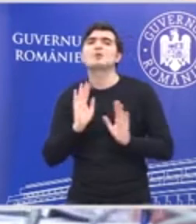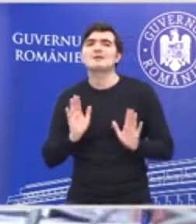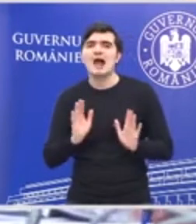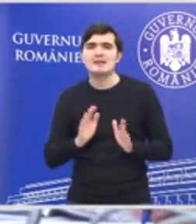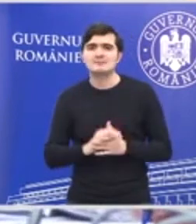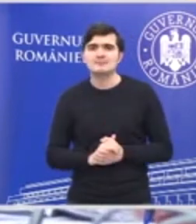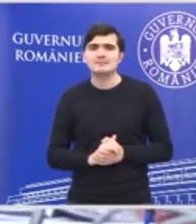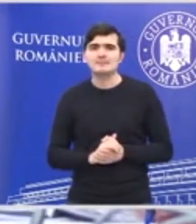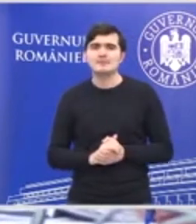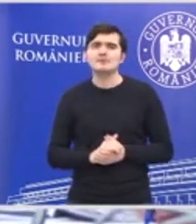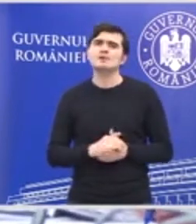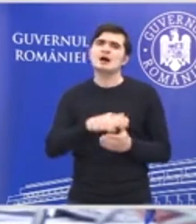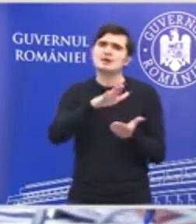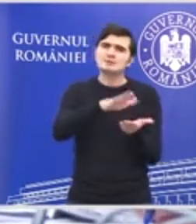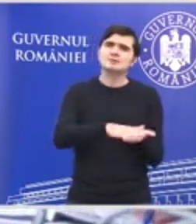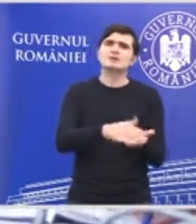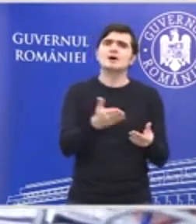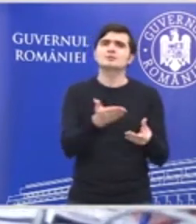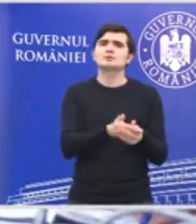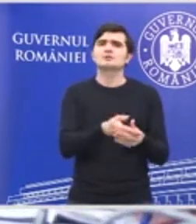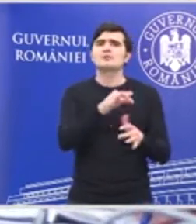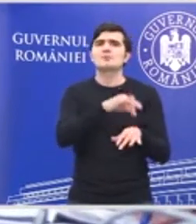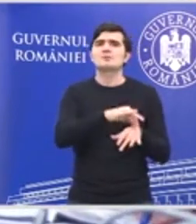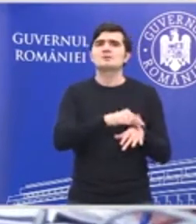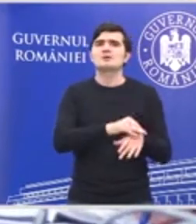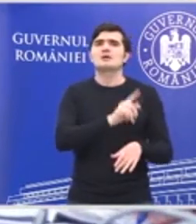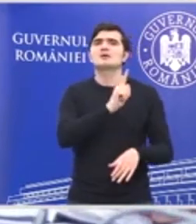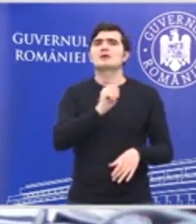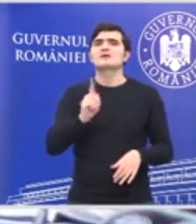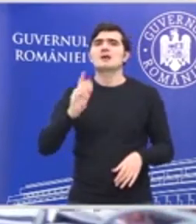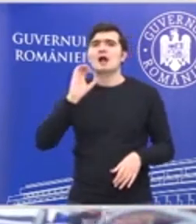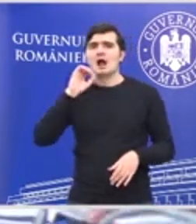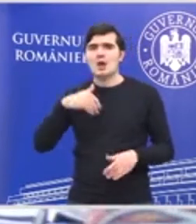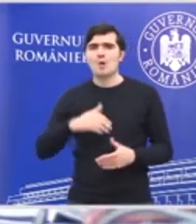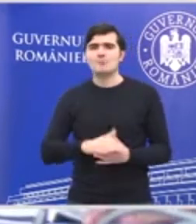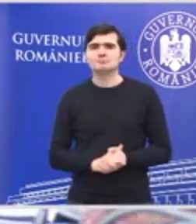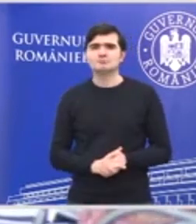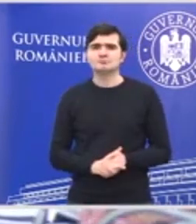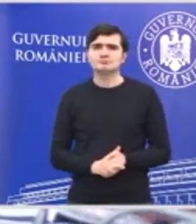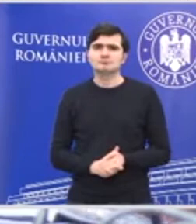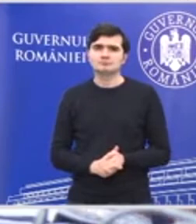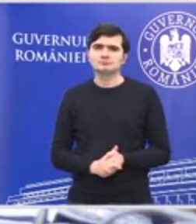care stau la dosarul medical al fiecărui pacient dintre noi.